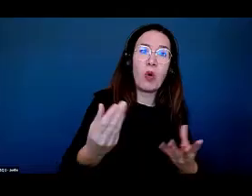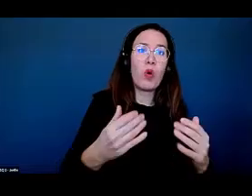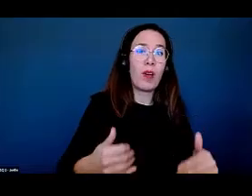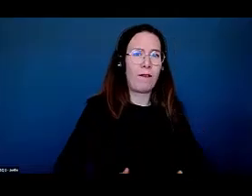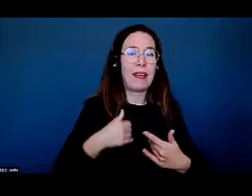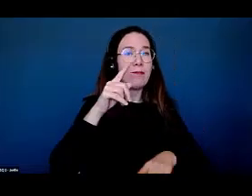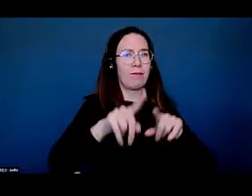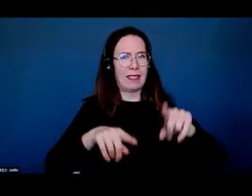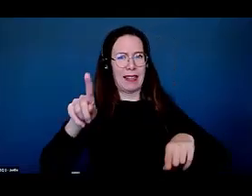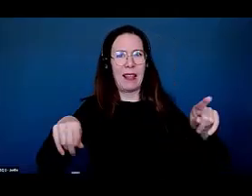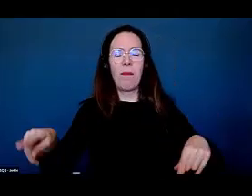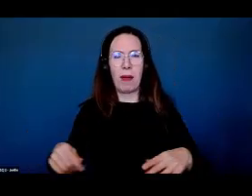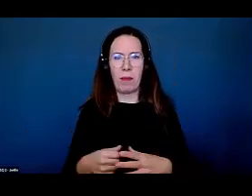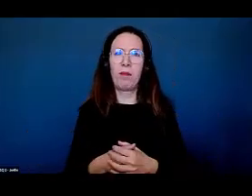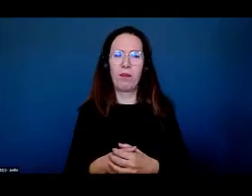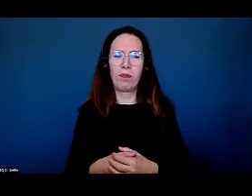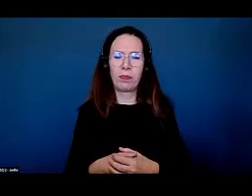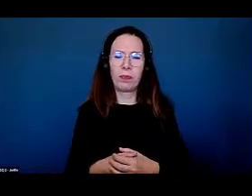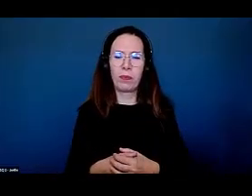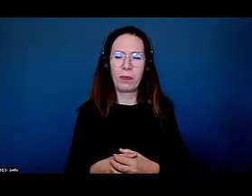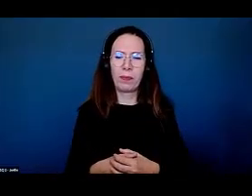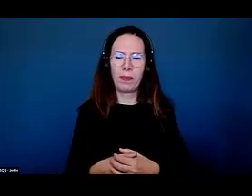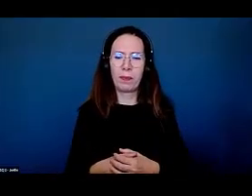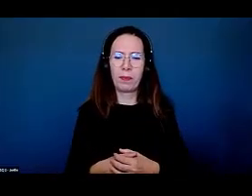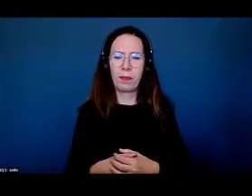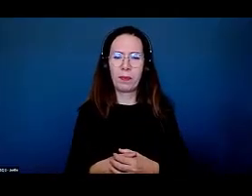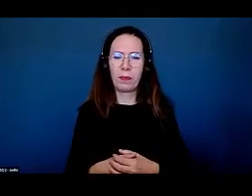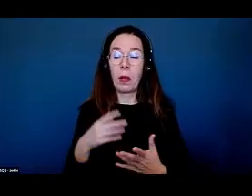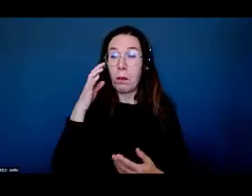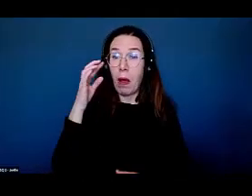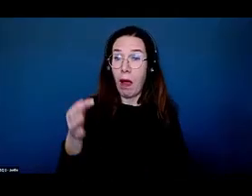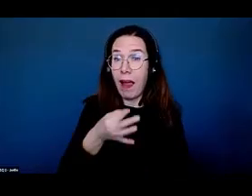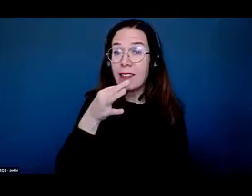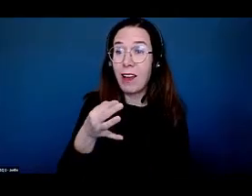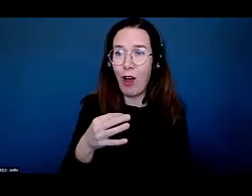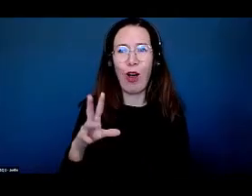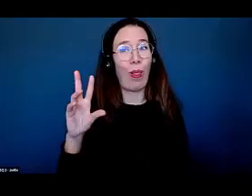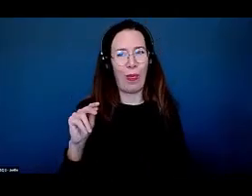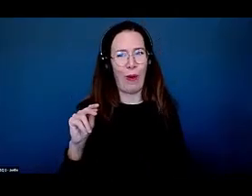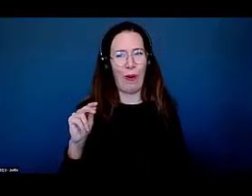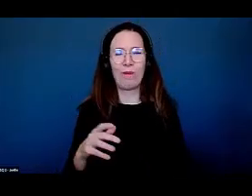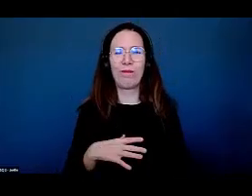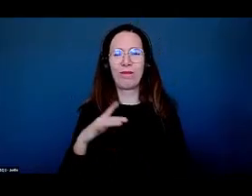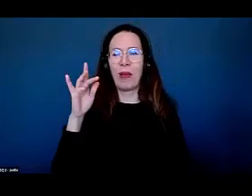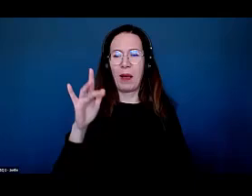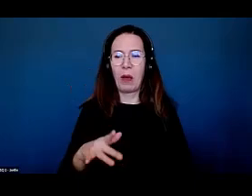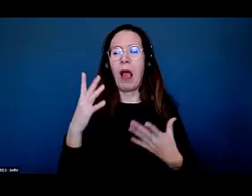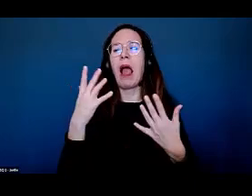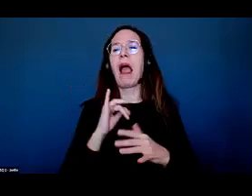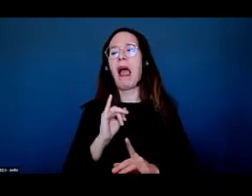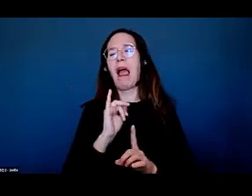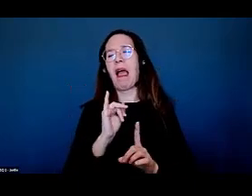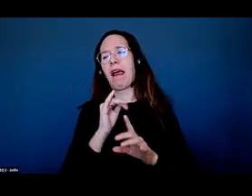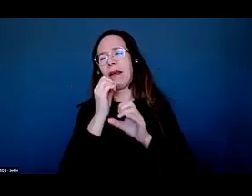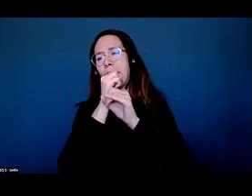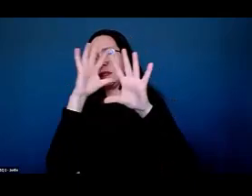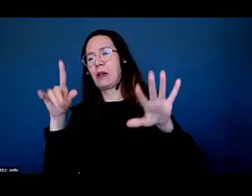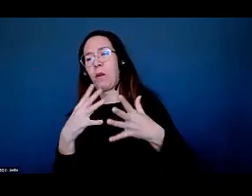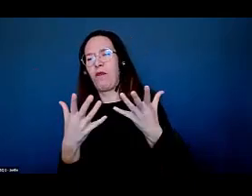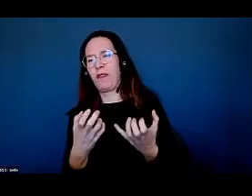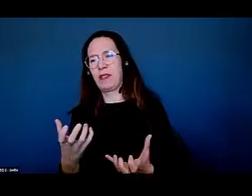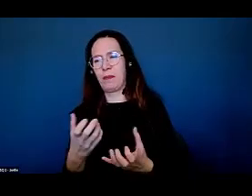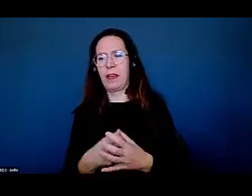êtes et où vous vivez. Et ce n'est pas le fruit du hasard, mais le résultat d'une conception